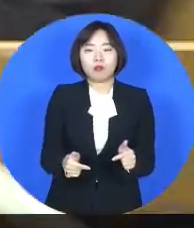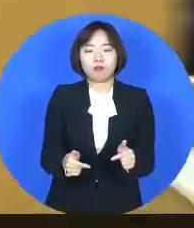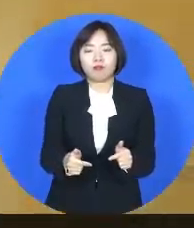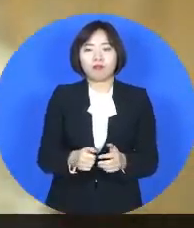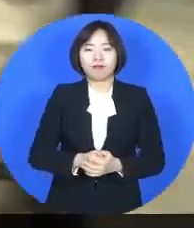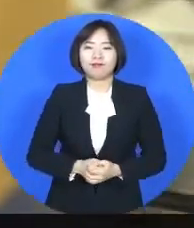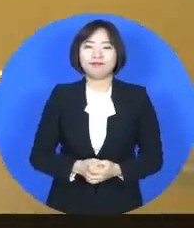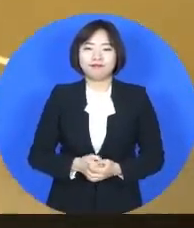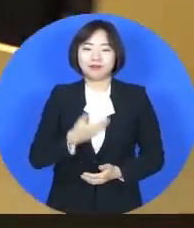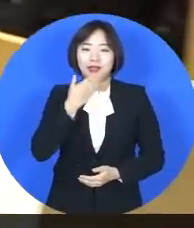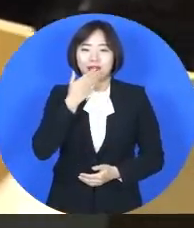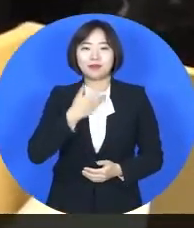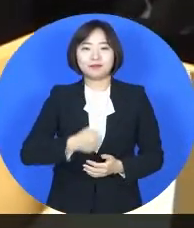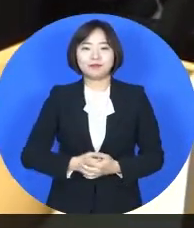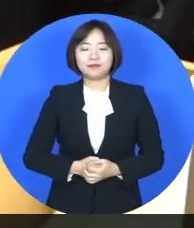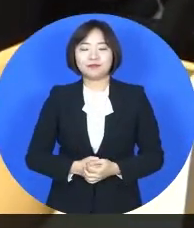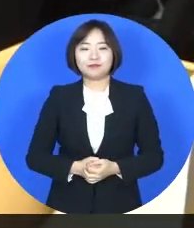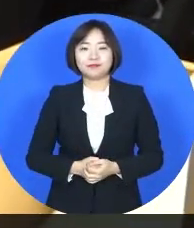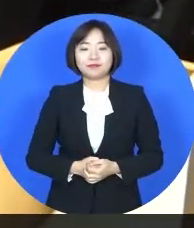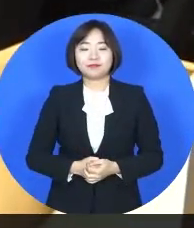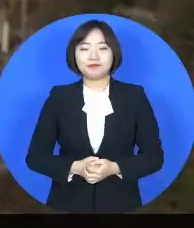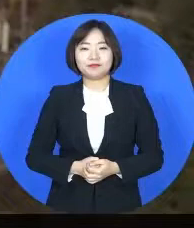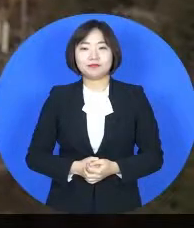추진이 탄력을 받을 것으로 보고 있습니다.